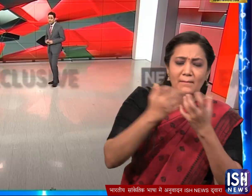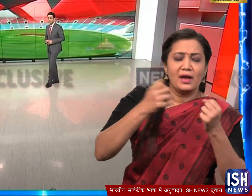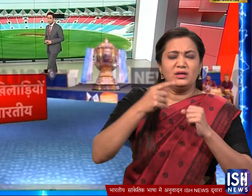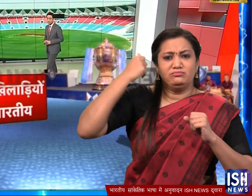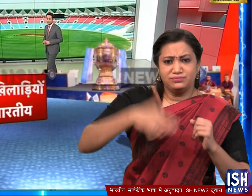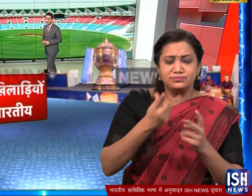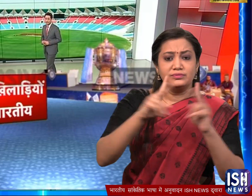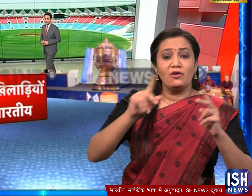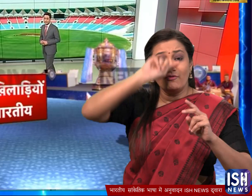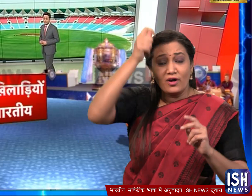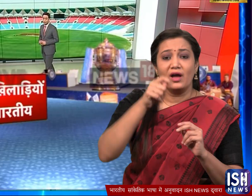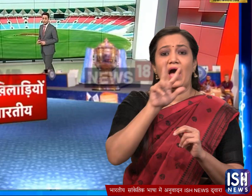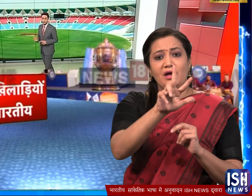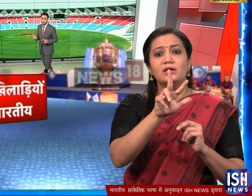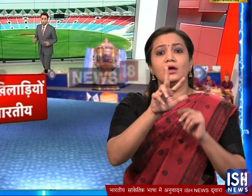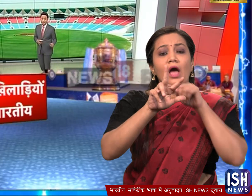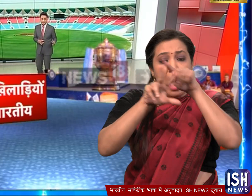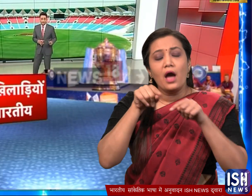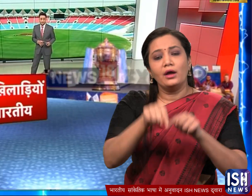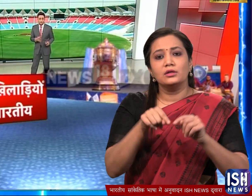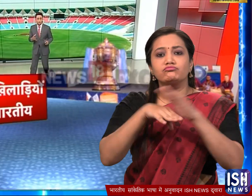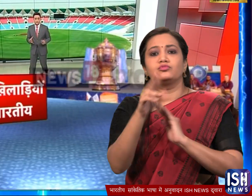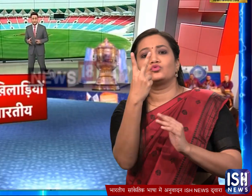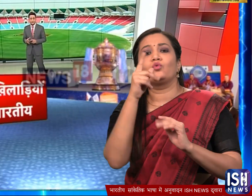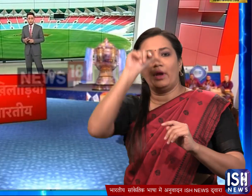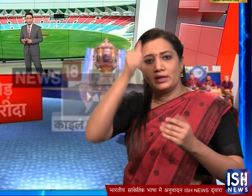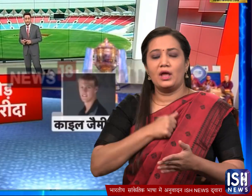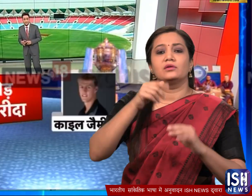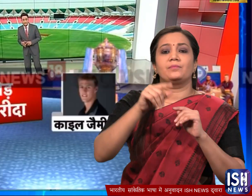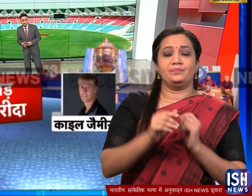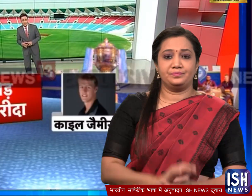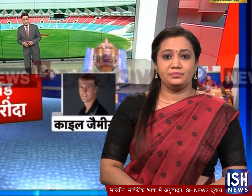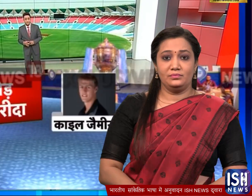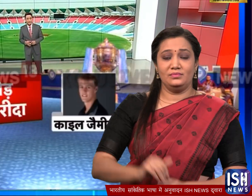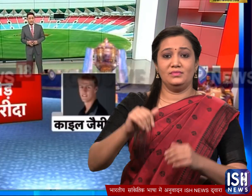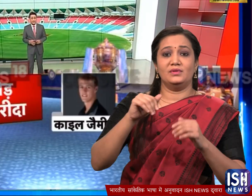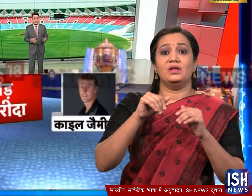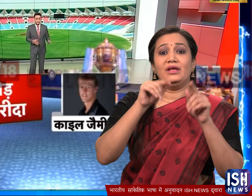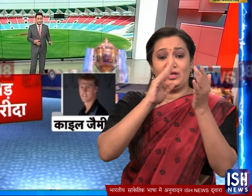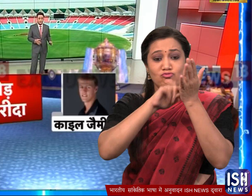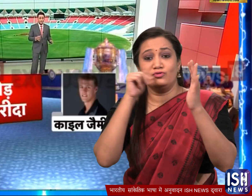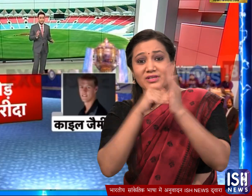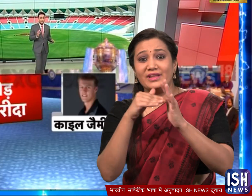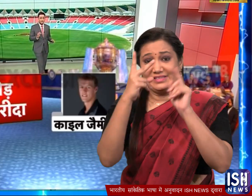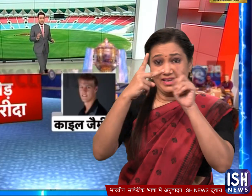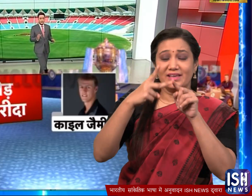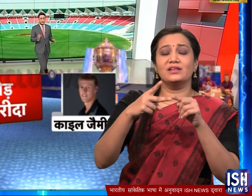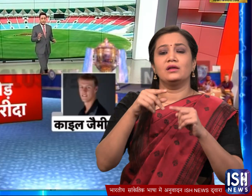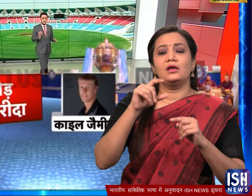नीलामी में अभी तक सबसे महंगे बिके 8 खिलाड़ियों में केवल 2 भारतीय हैं। क्रिस मॉरिस के बाद न्यूजीलैंड के तेज गेंदबाज काइल जेमिसन पर